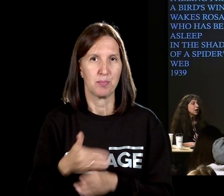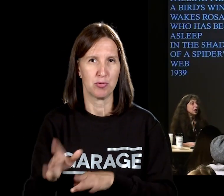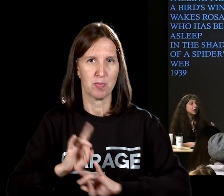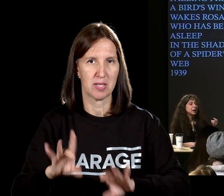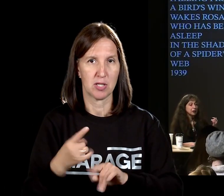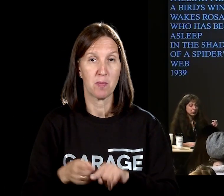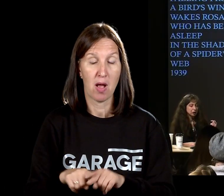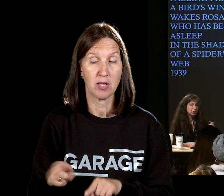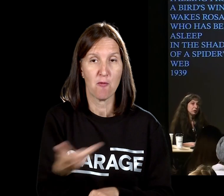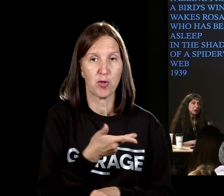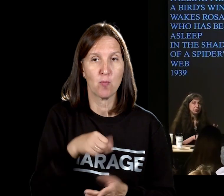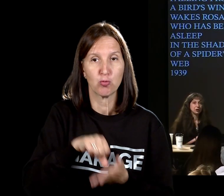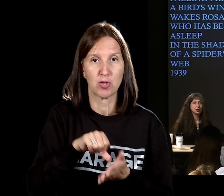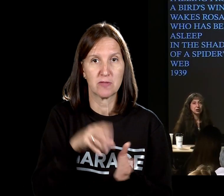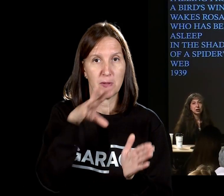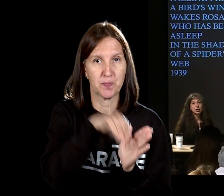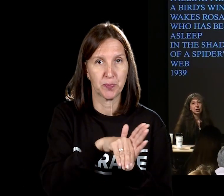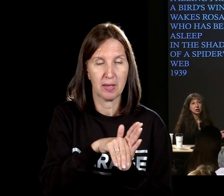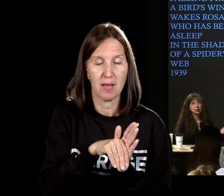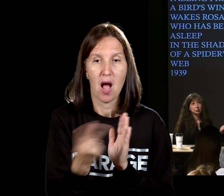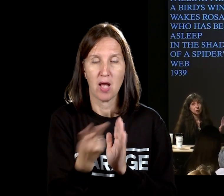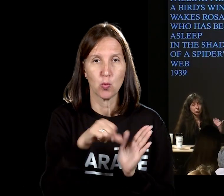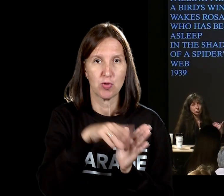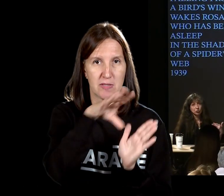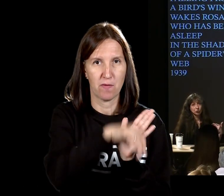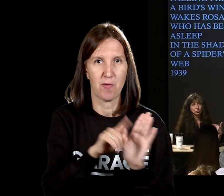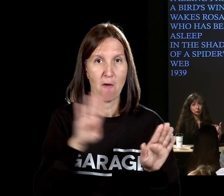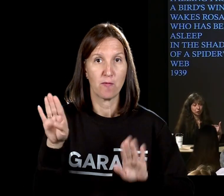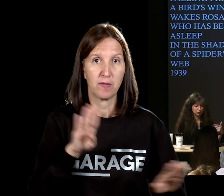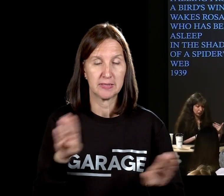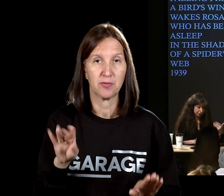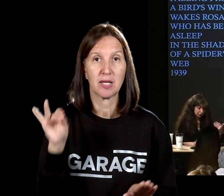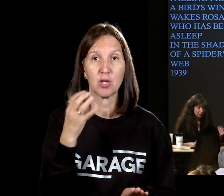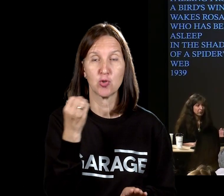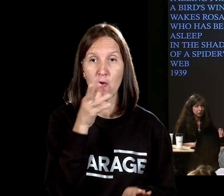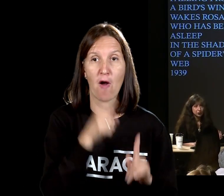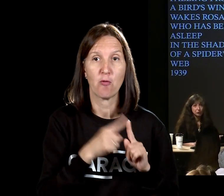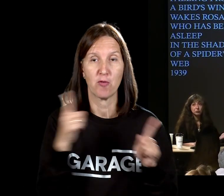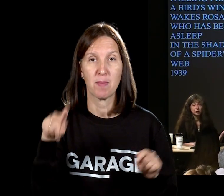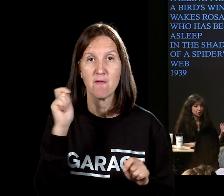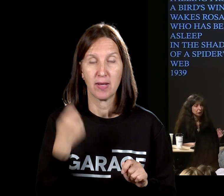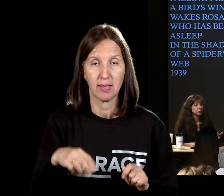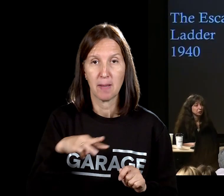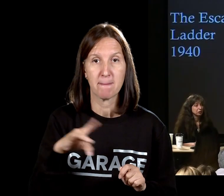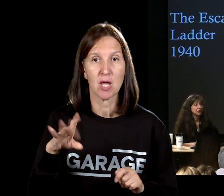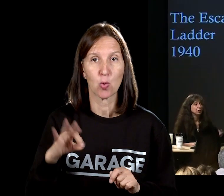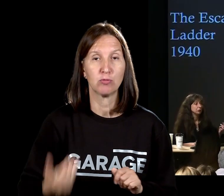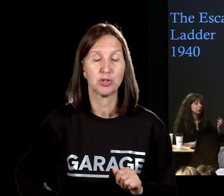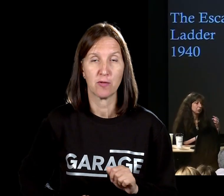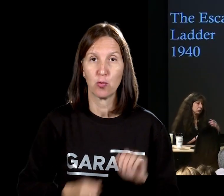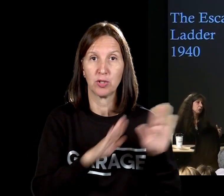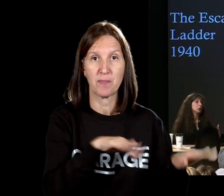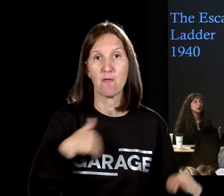выставке. И как бы во время войны Миро живет во Франции, как бы,